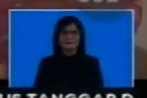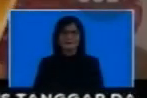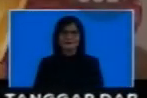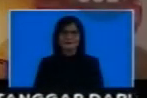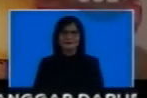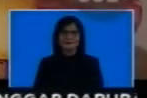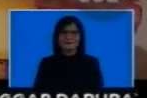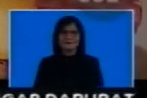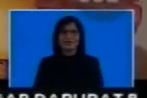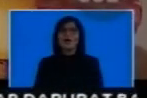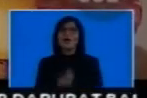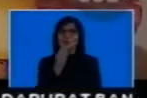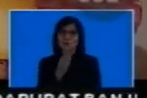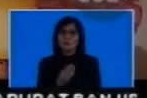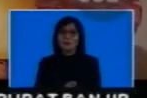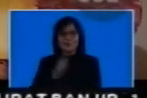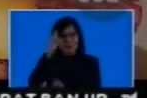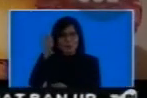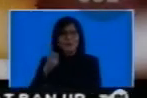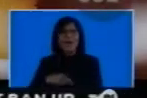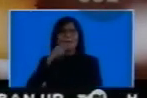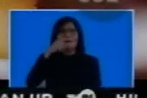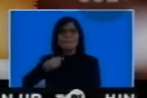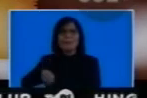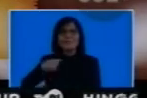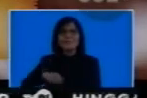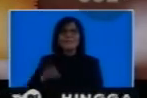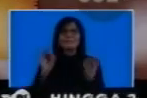Kepada yang terhormat, Bapak Menteri Nadiem Makarim.